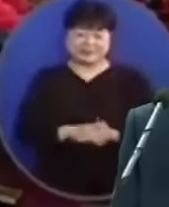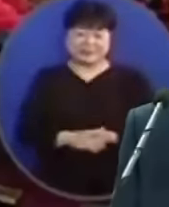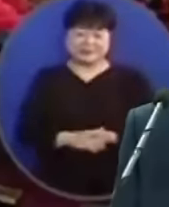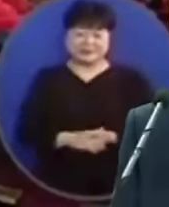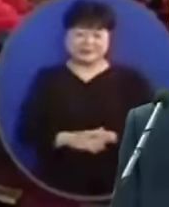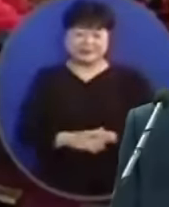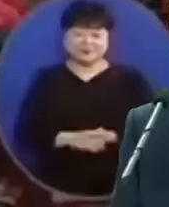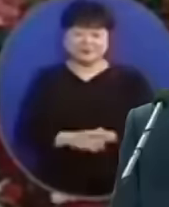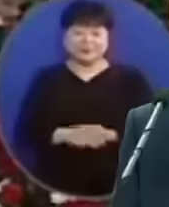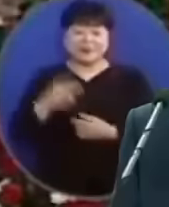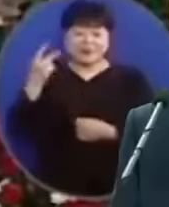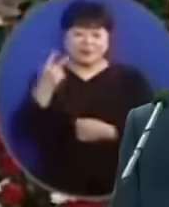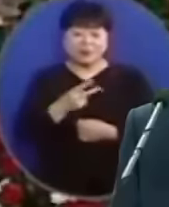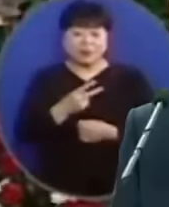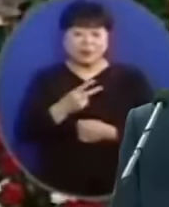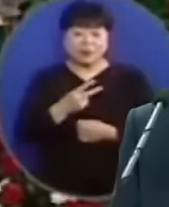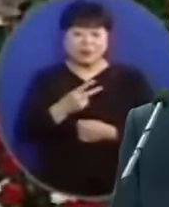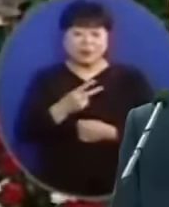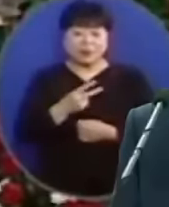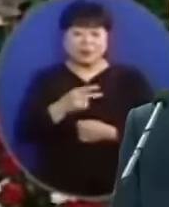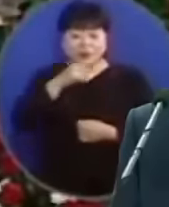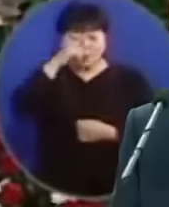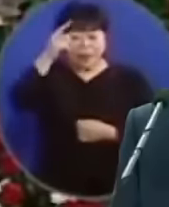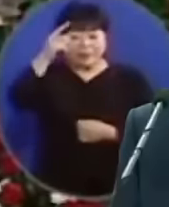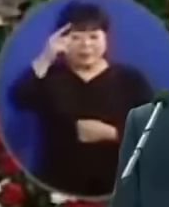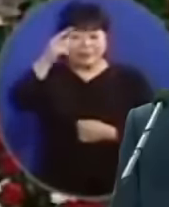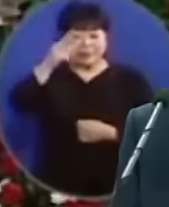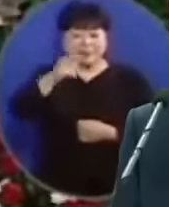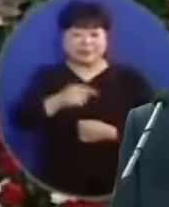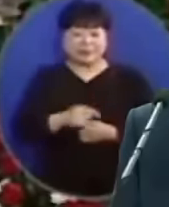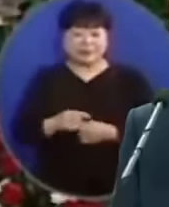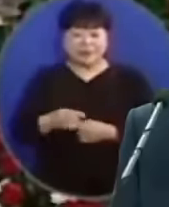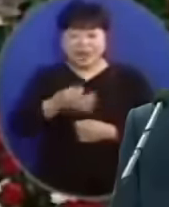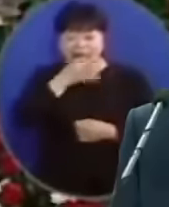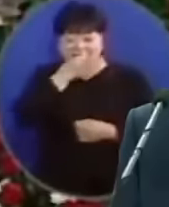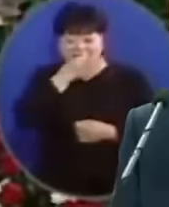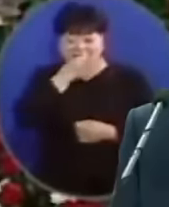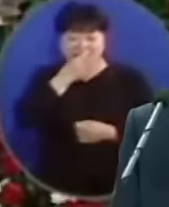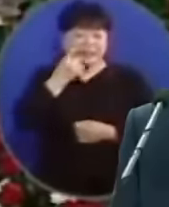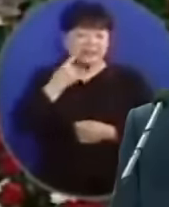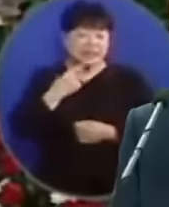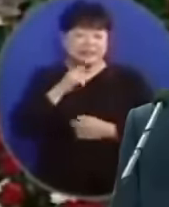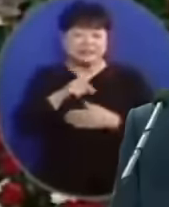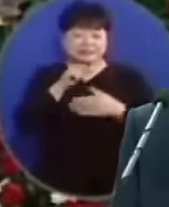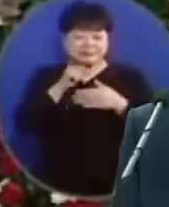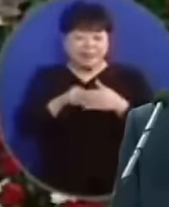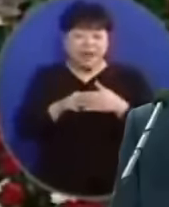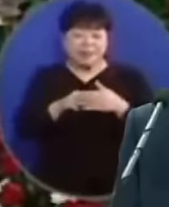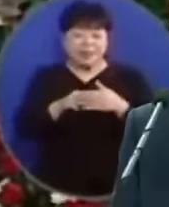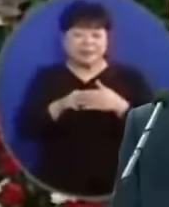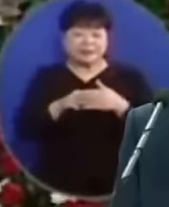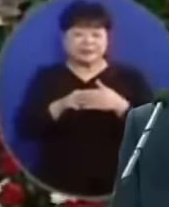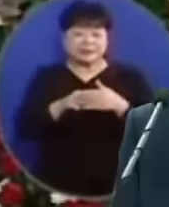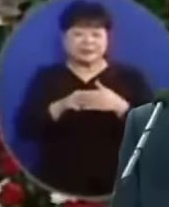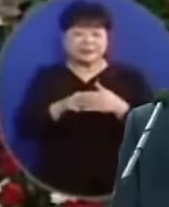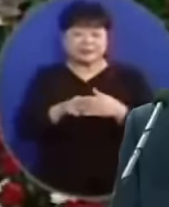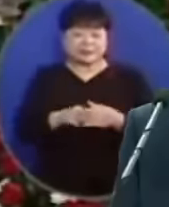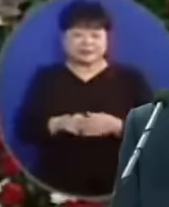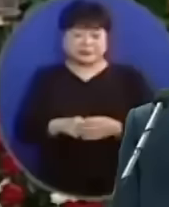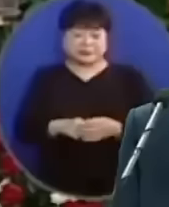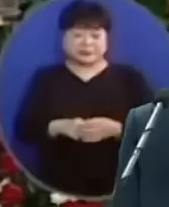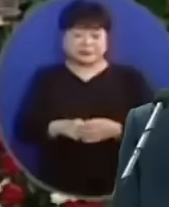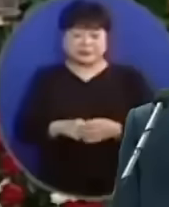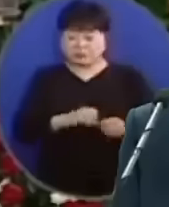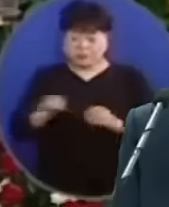것입니다. 그리고 우리는 교만과 오만, 욕심과 탐심을 언제나 마음속에 체크하고 버려야 되는